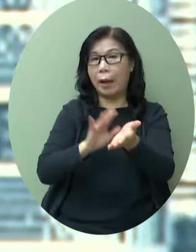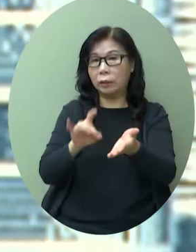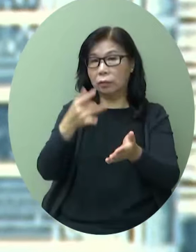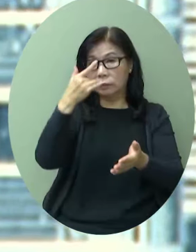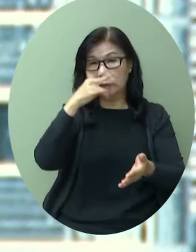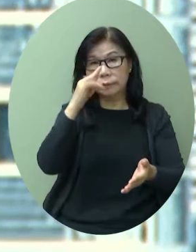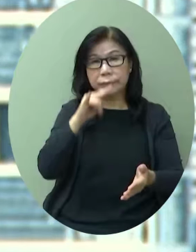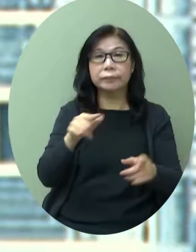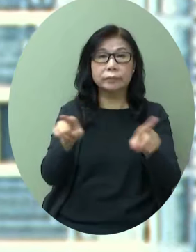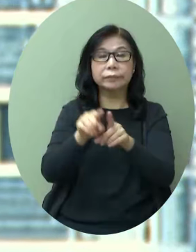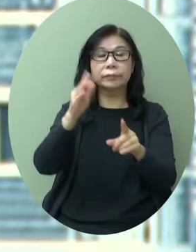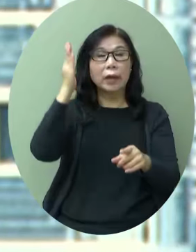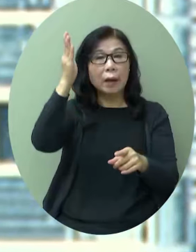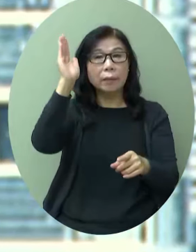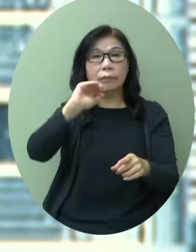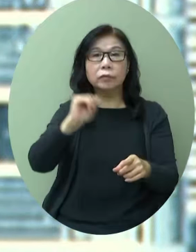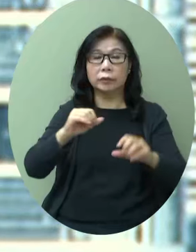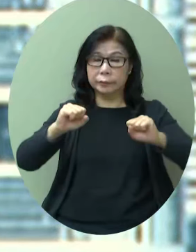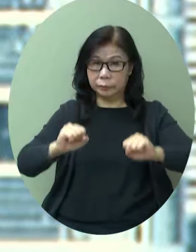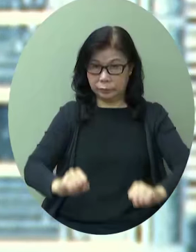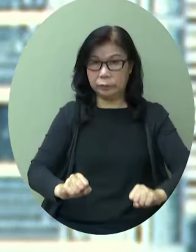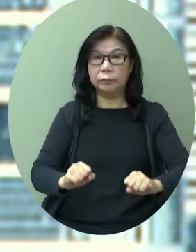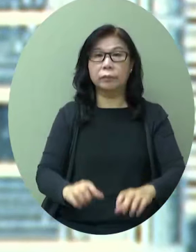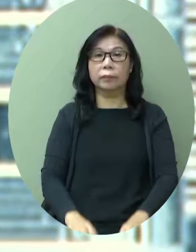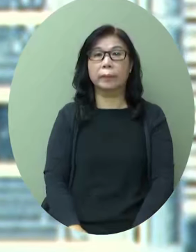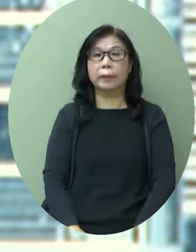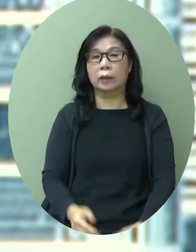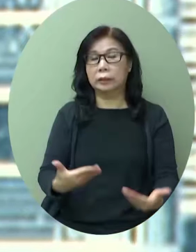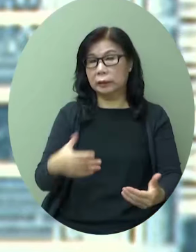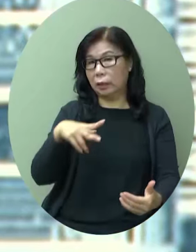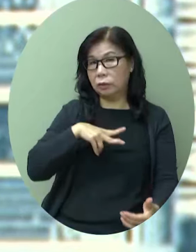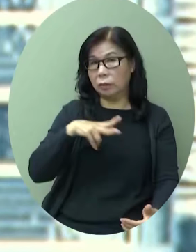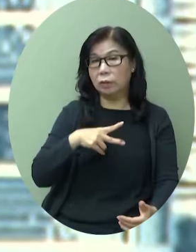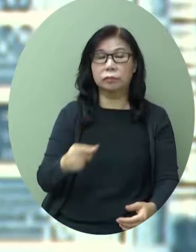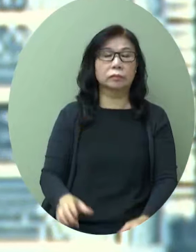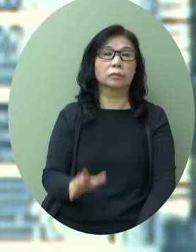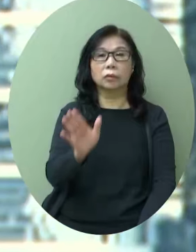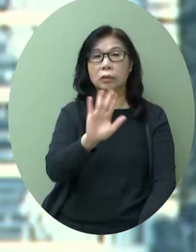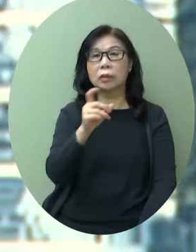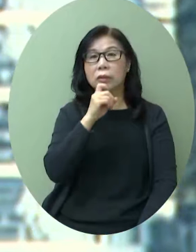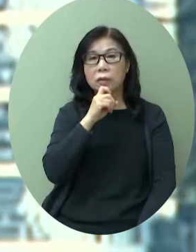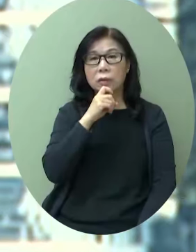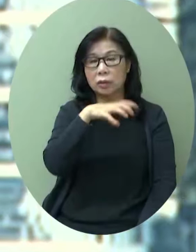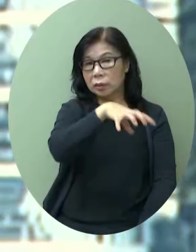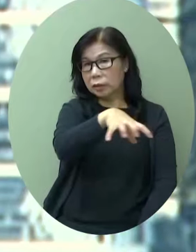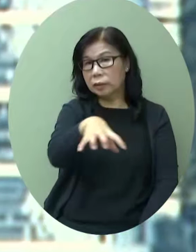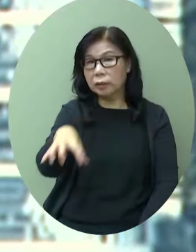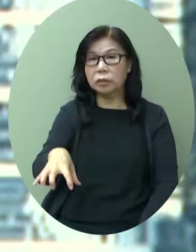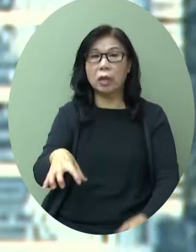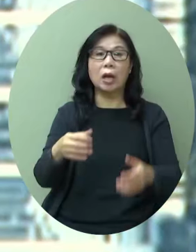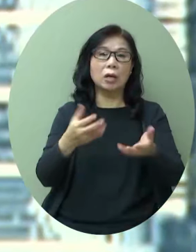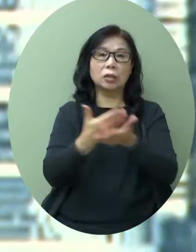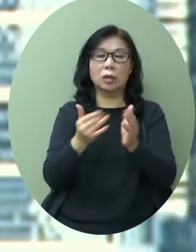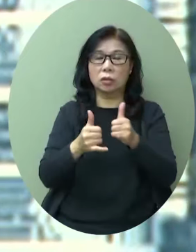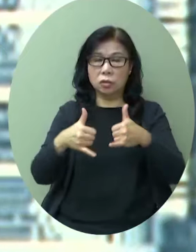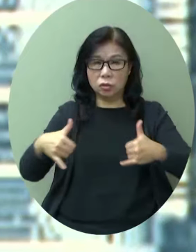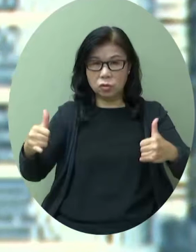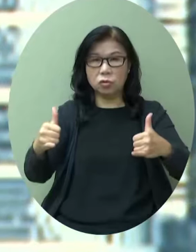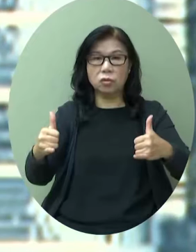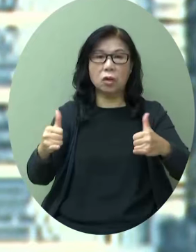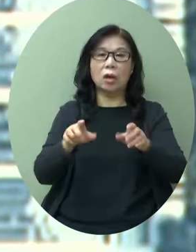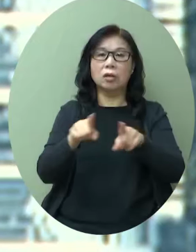係我哋希望能夠維持到呢個局面，係唔需要嗰啲社交距離嘅措施呢時